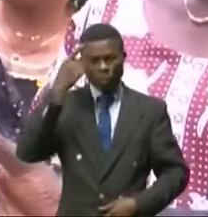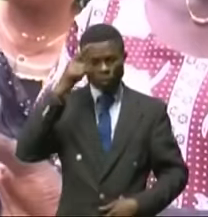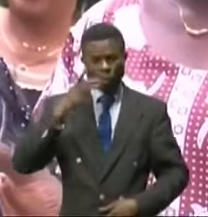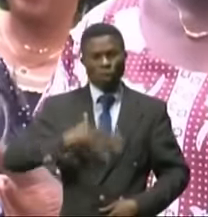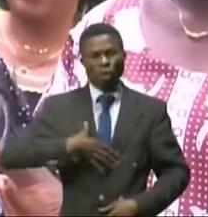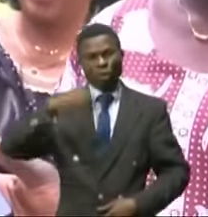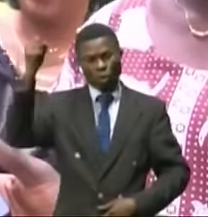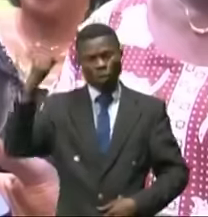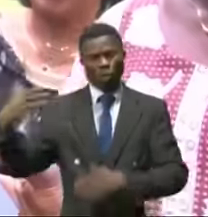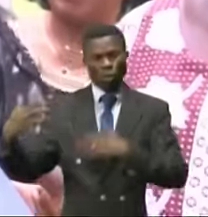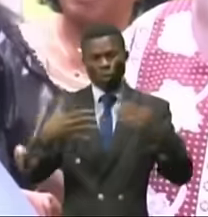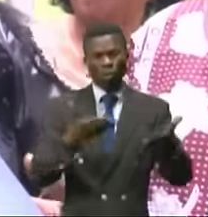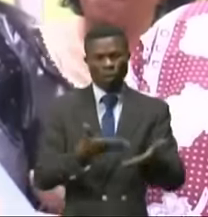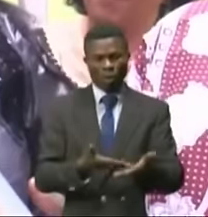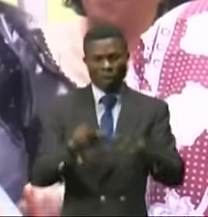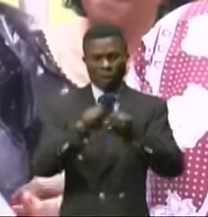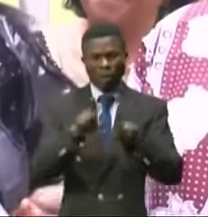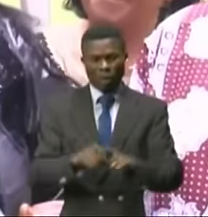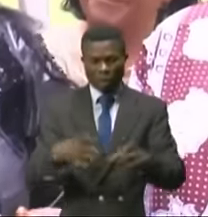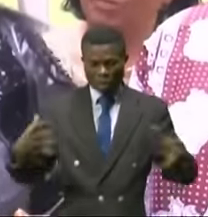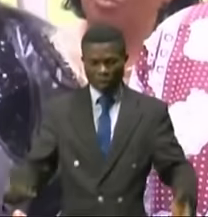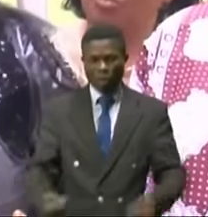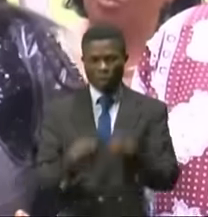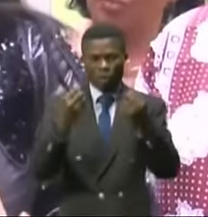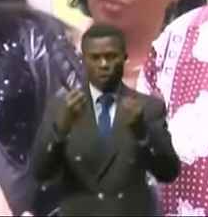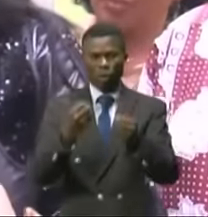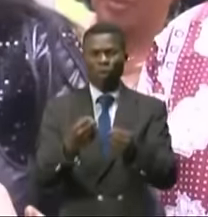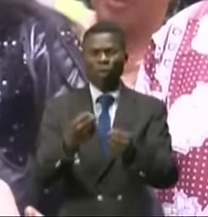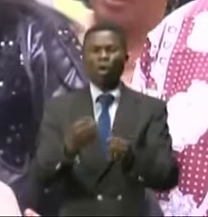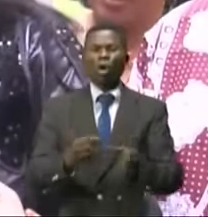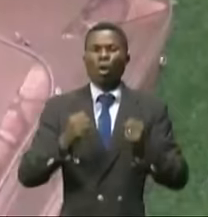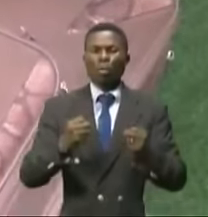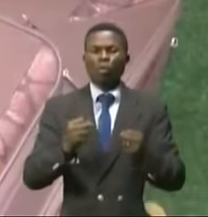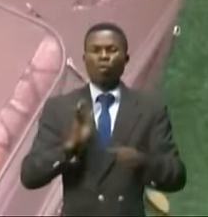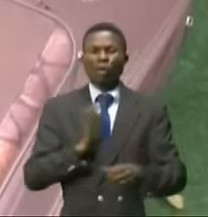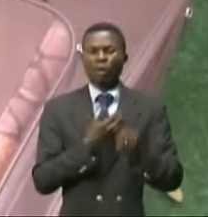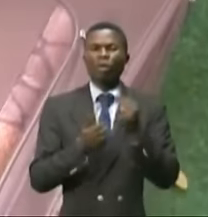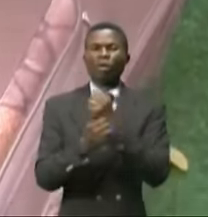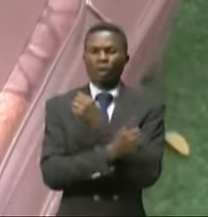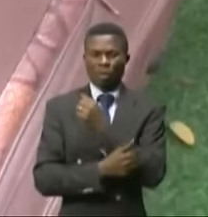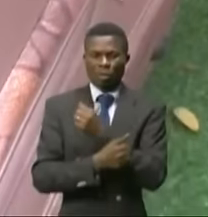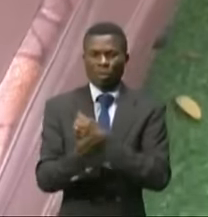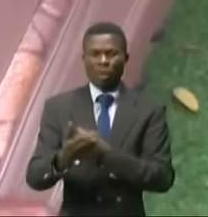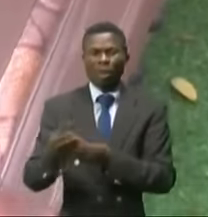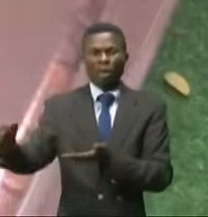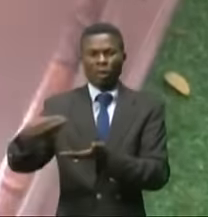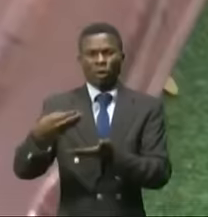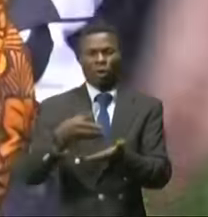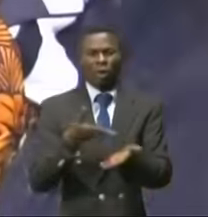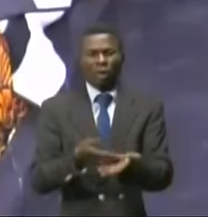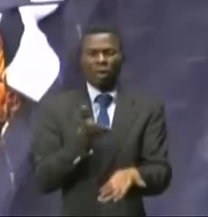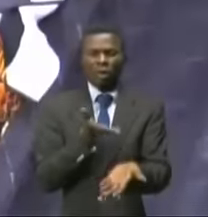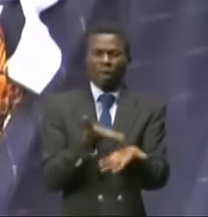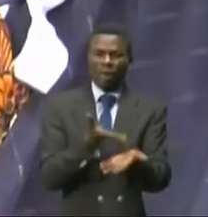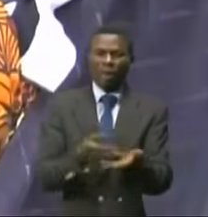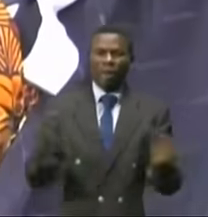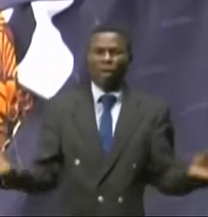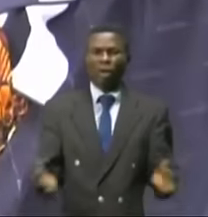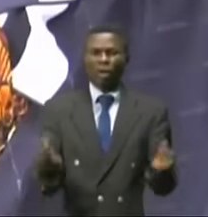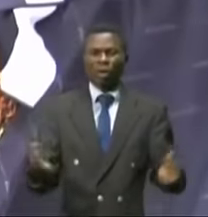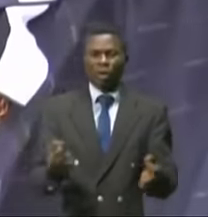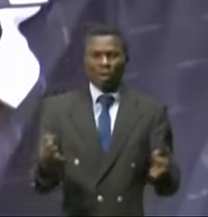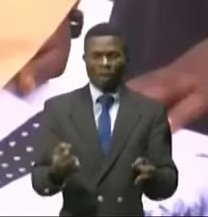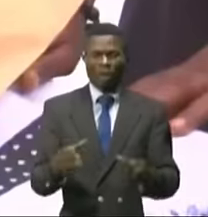gagne cette guerre et qu'on retrouve l'intégrité territoriale. Ces dons récoltés vont servir à la célébration dans